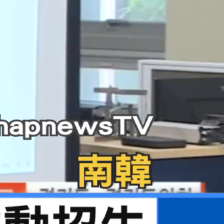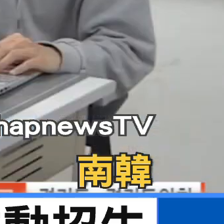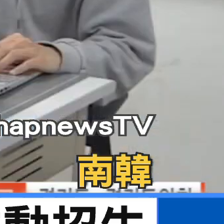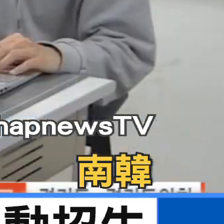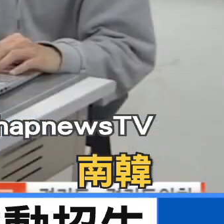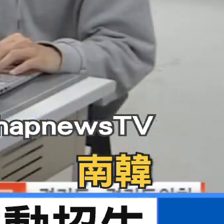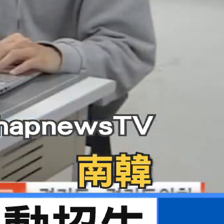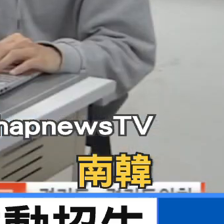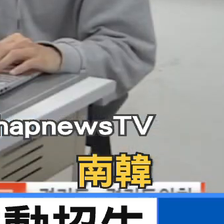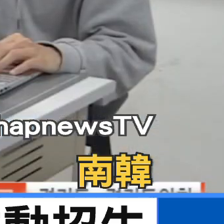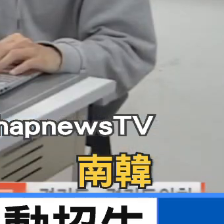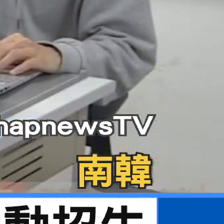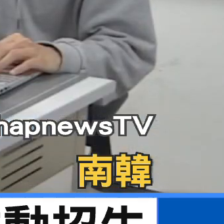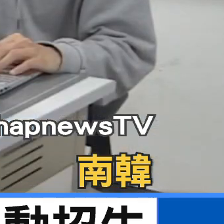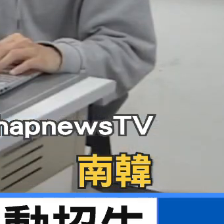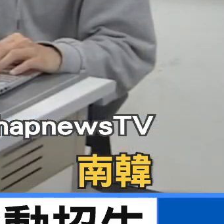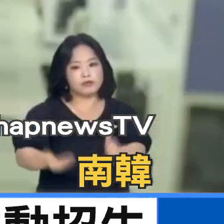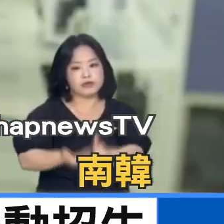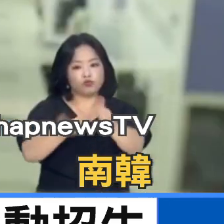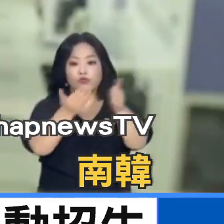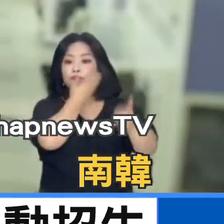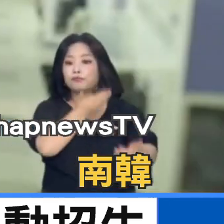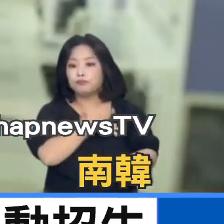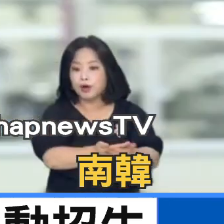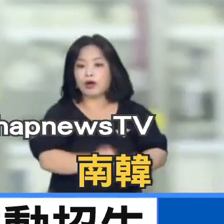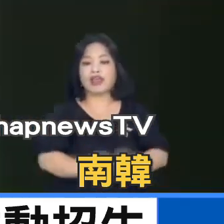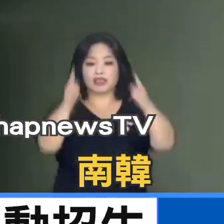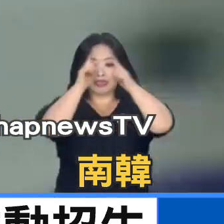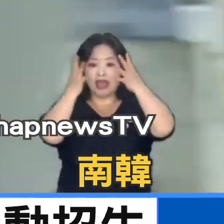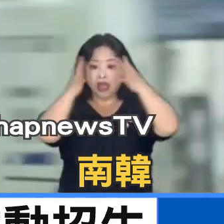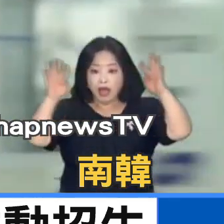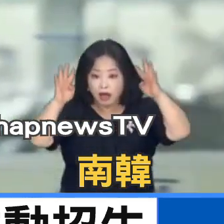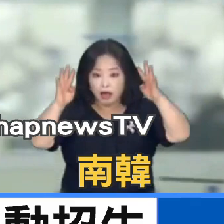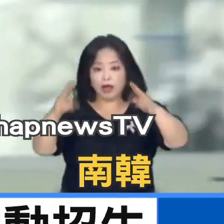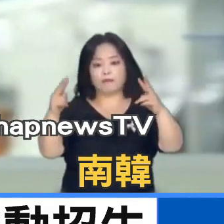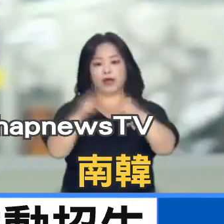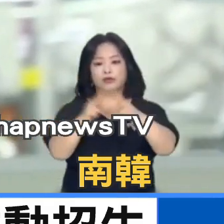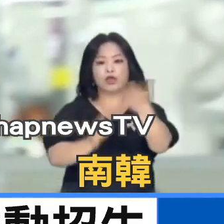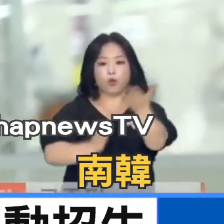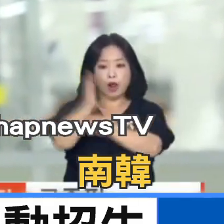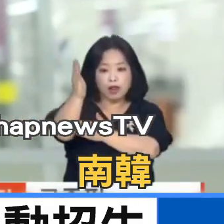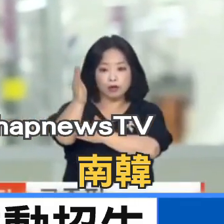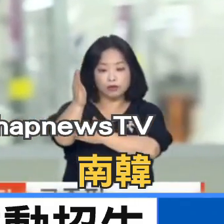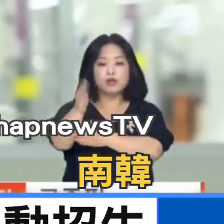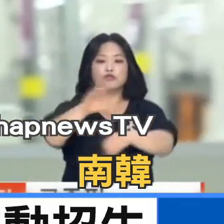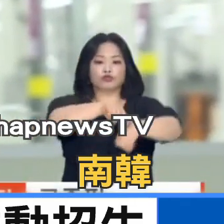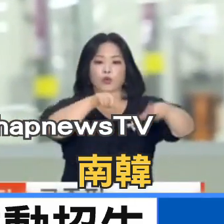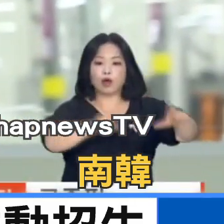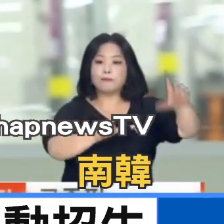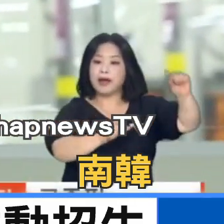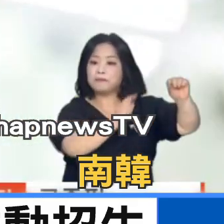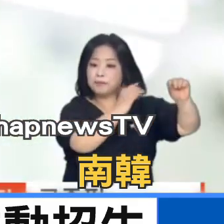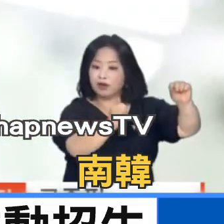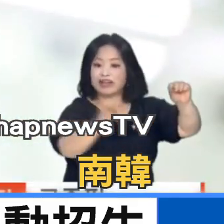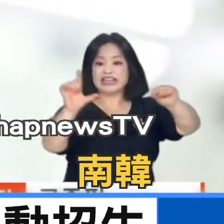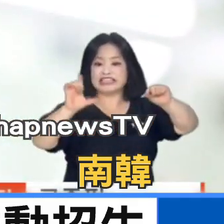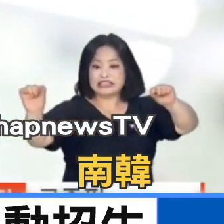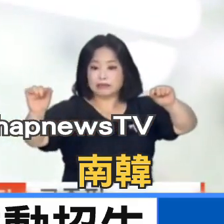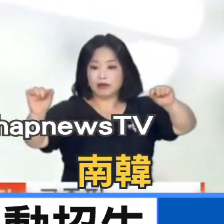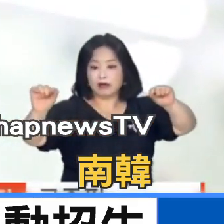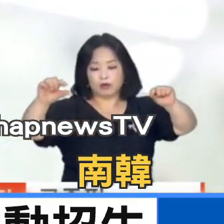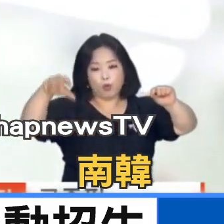将大幅增加招生人数。南韩教育部正在讨论将大学半导体相关科系编制人员增加到首都